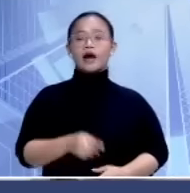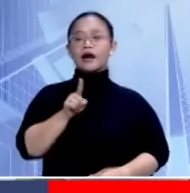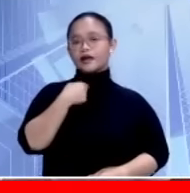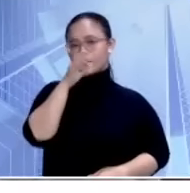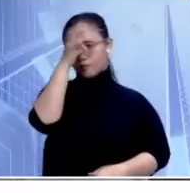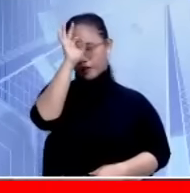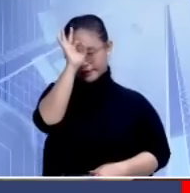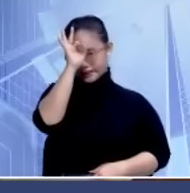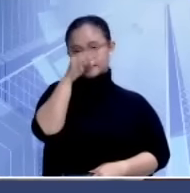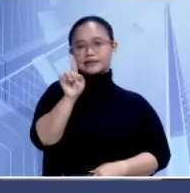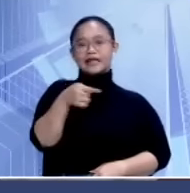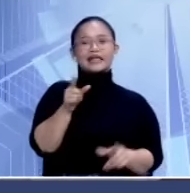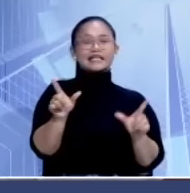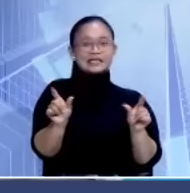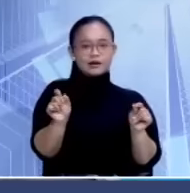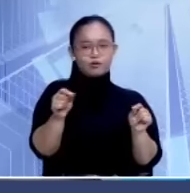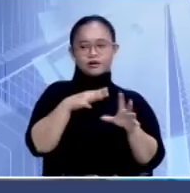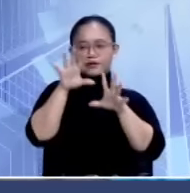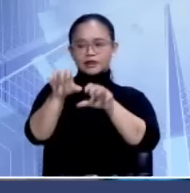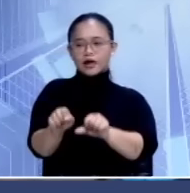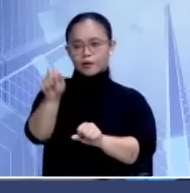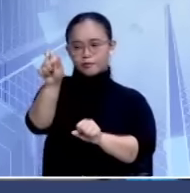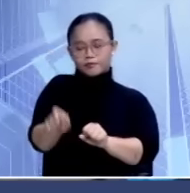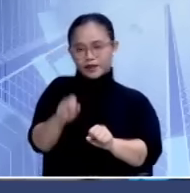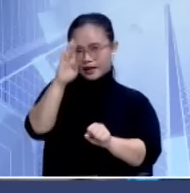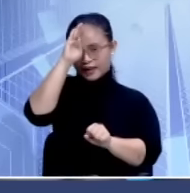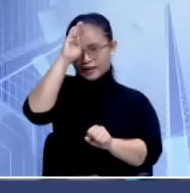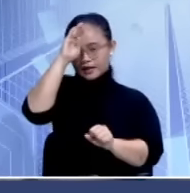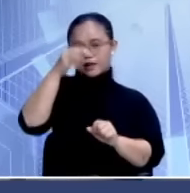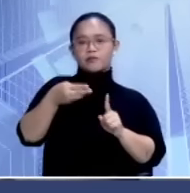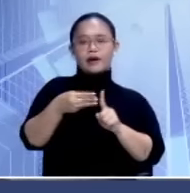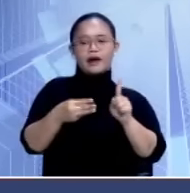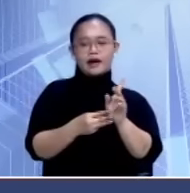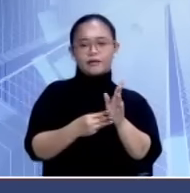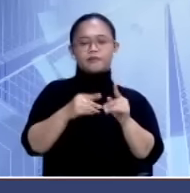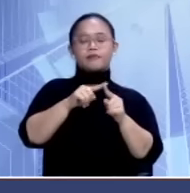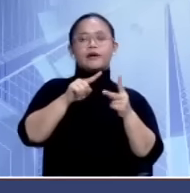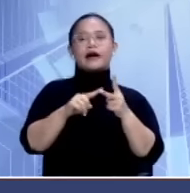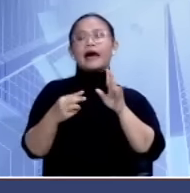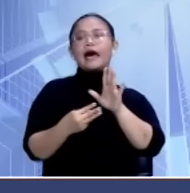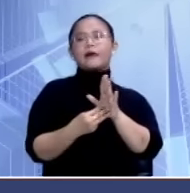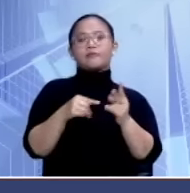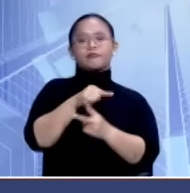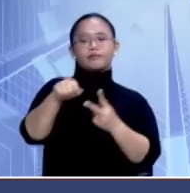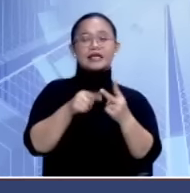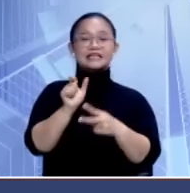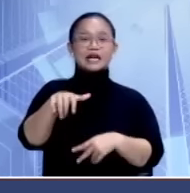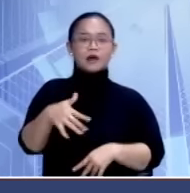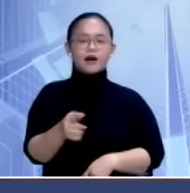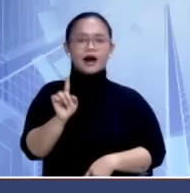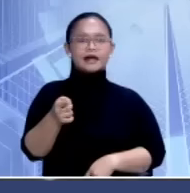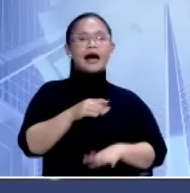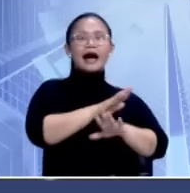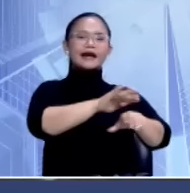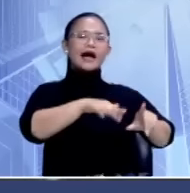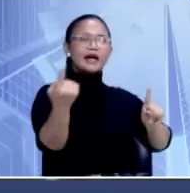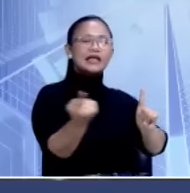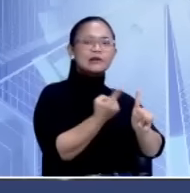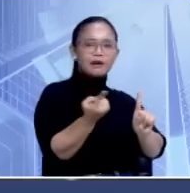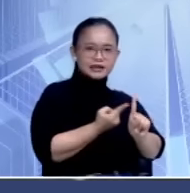Anggota Polres Cirebon menangkap pria berinisial BM dan M, pelaku eksploitasi anak melalui konten dewasa yang disiarkan